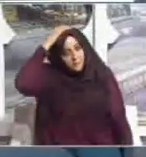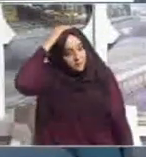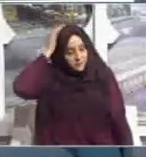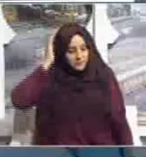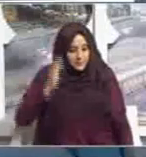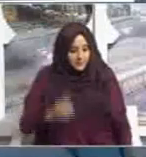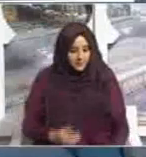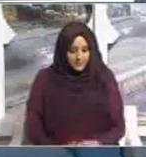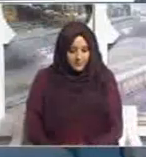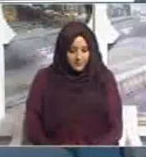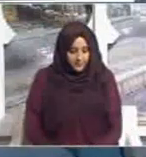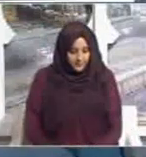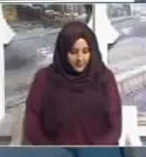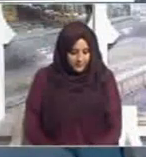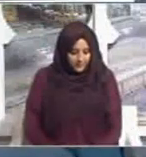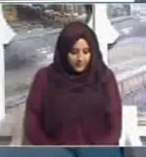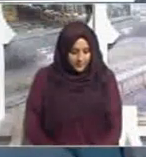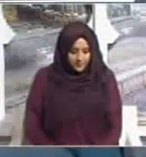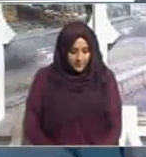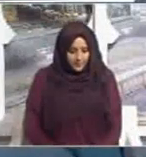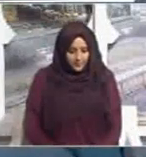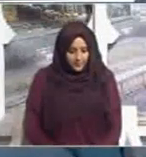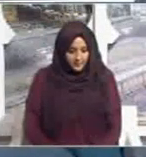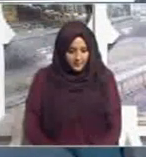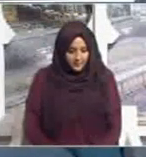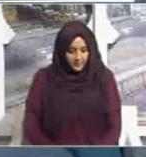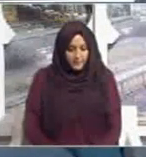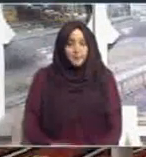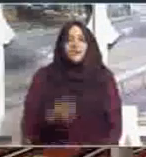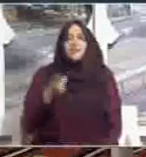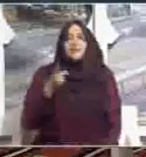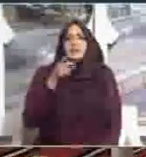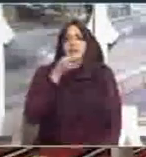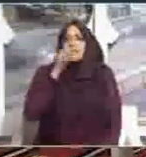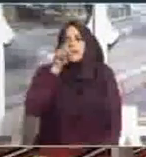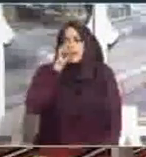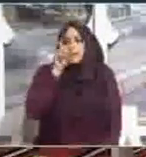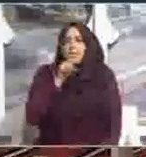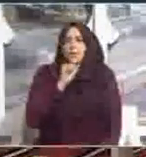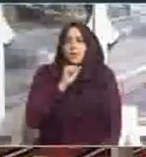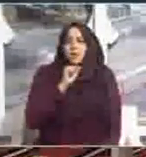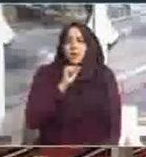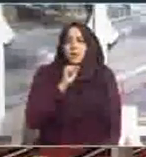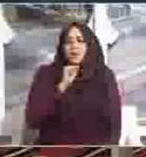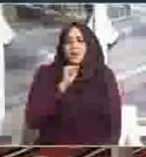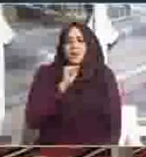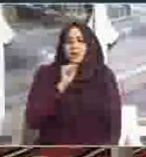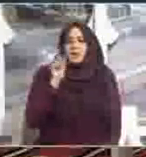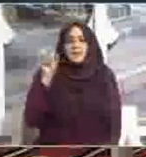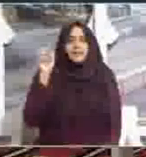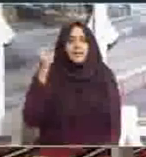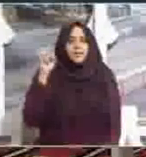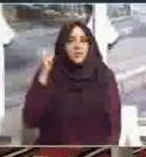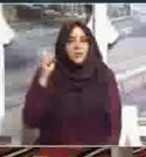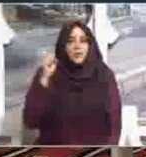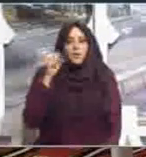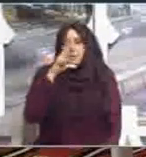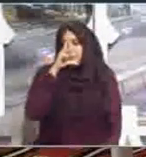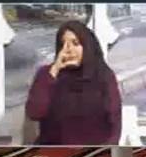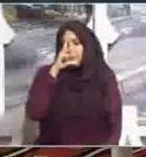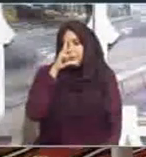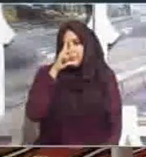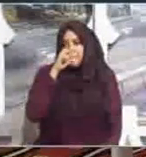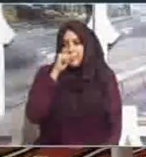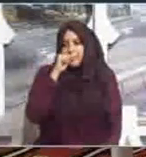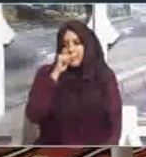تفضلي. يزيد فضلك الاخ الكريم. عندي سؤال بالنسبة عندي الاخت تاعي توفالها لي